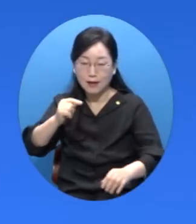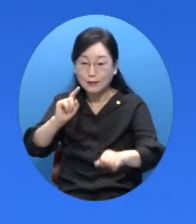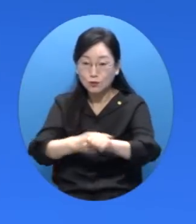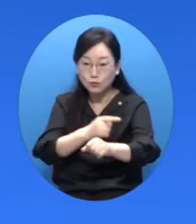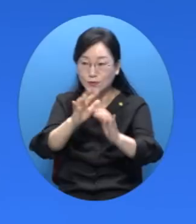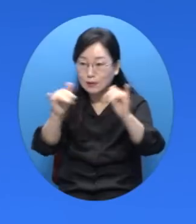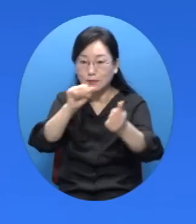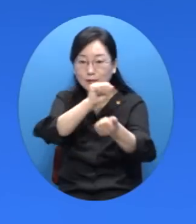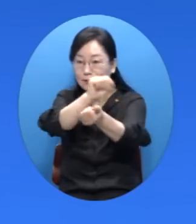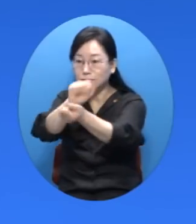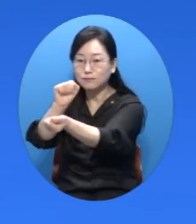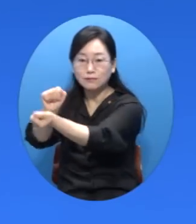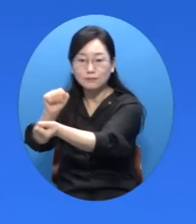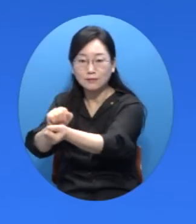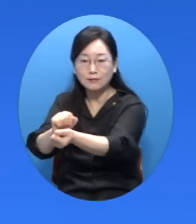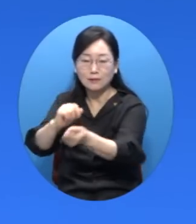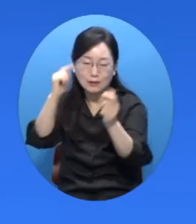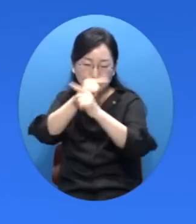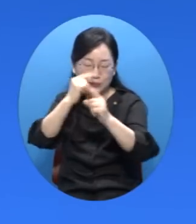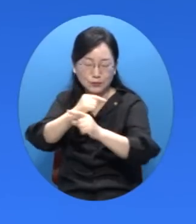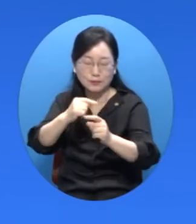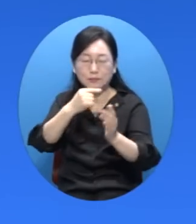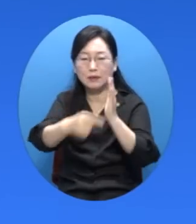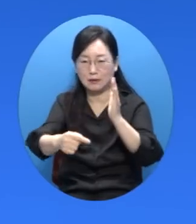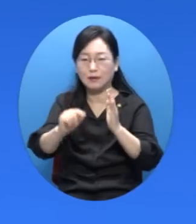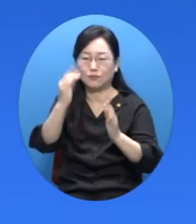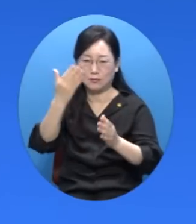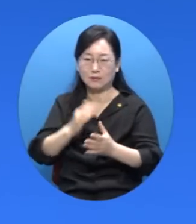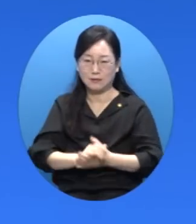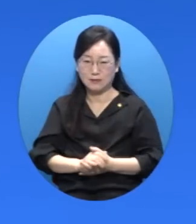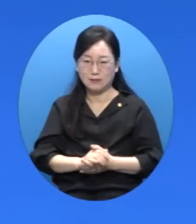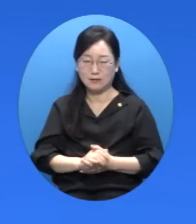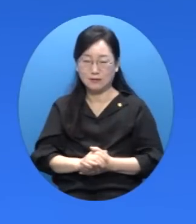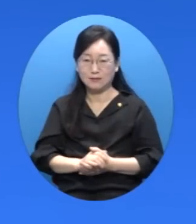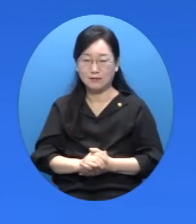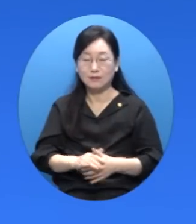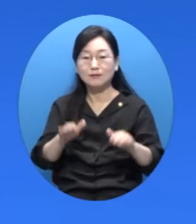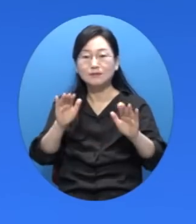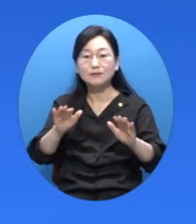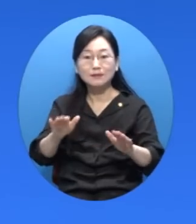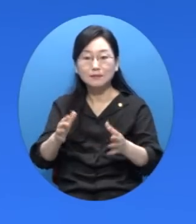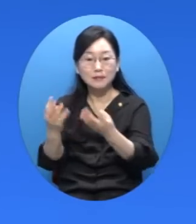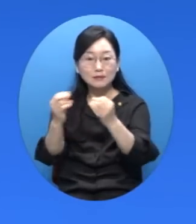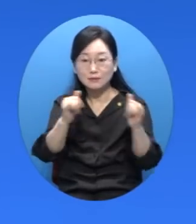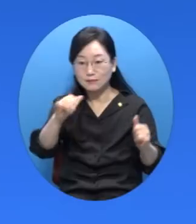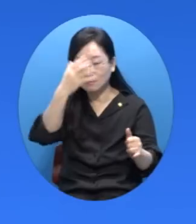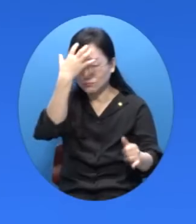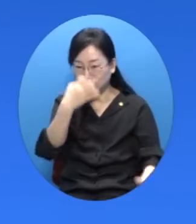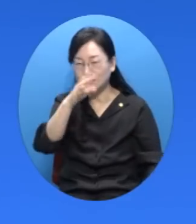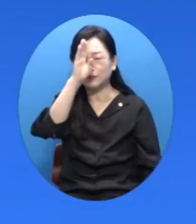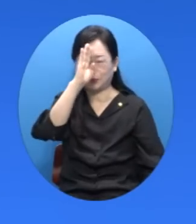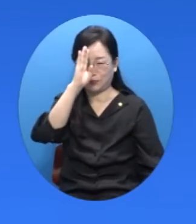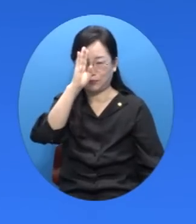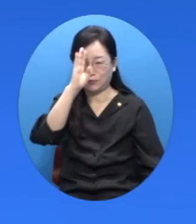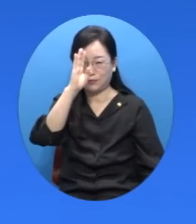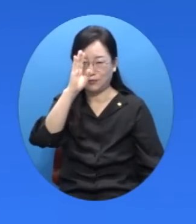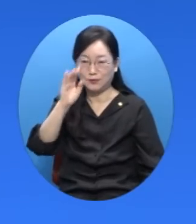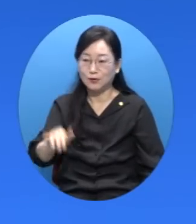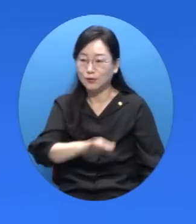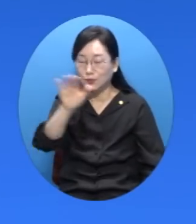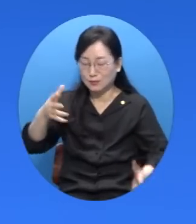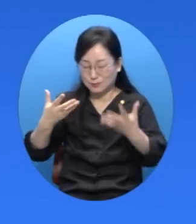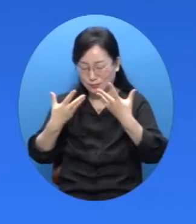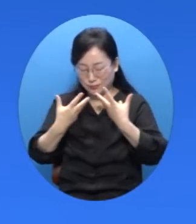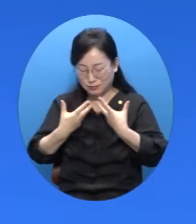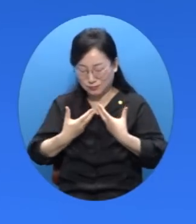다 부정적인 생각에 빠져버리게 되고 말게 되는 것입니다. 오늘날 많은 사람들이 우울증이 찾아와서 우리를 절망